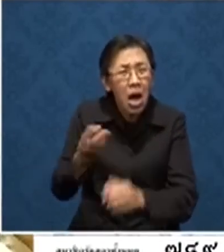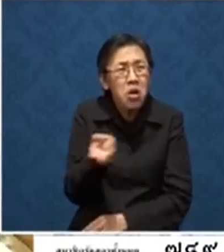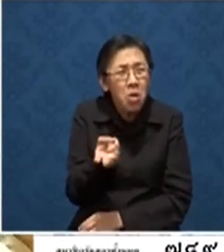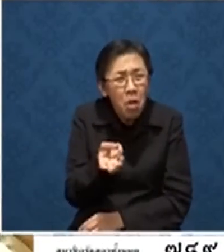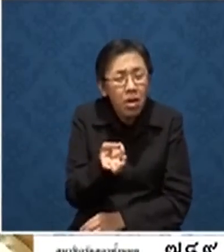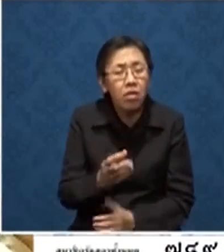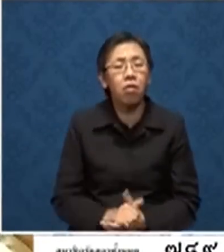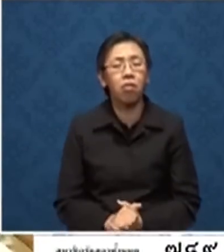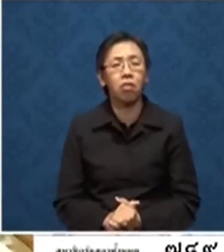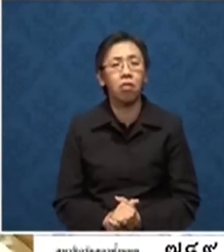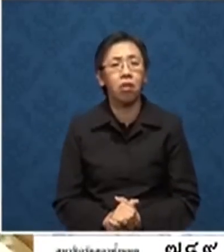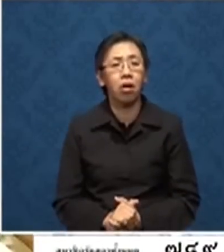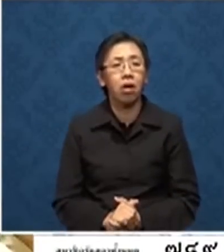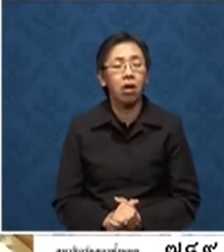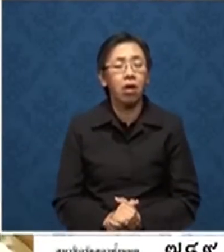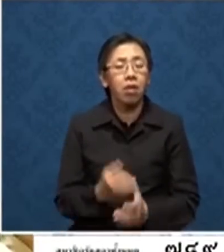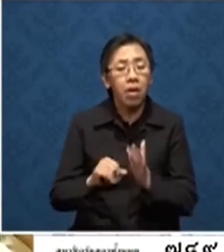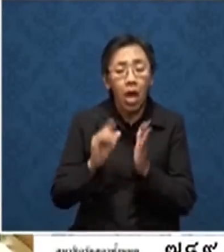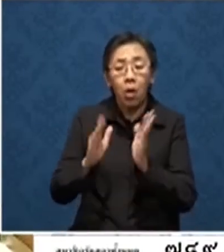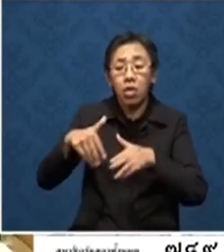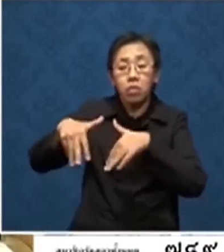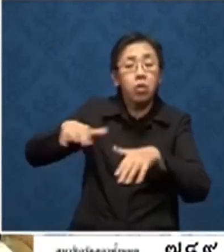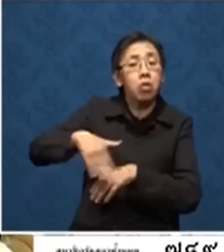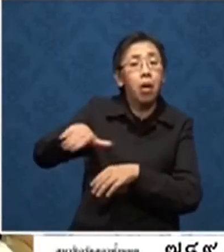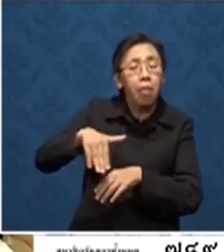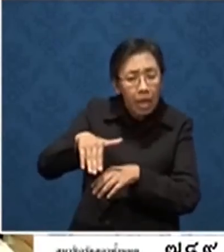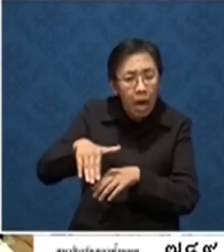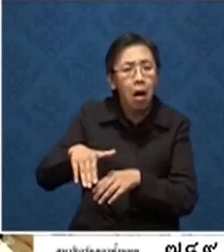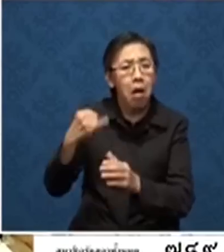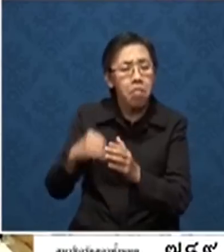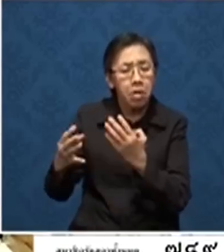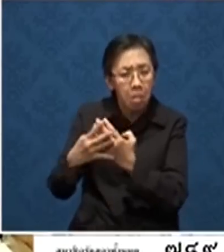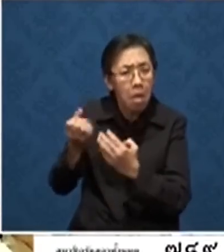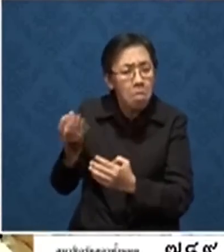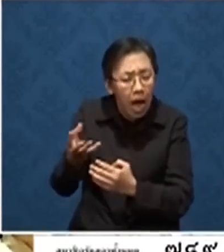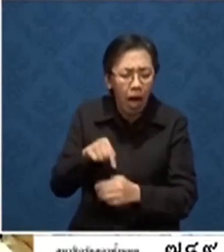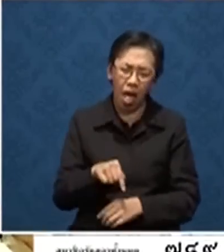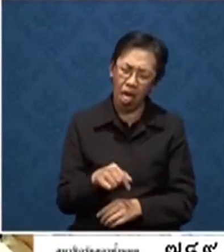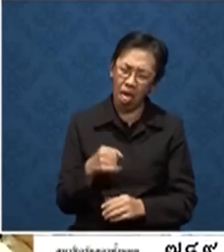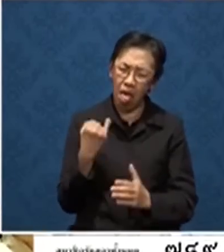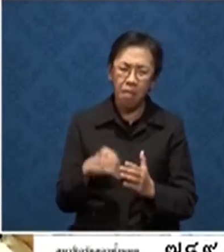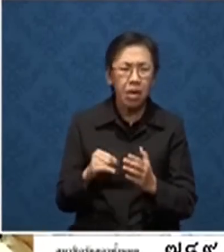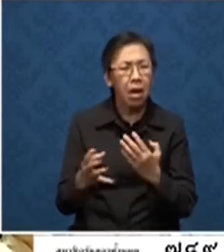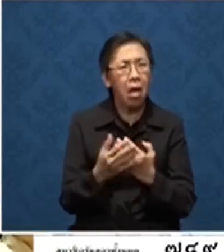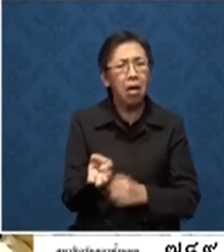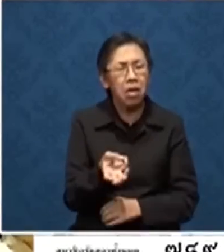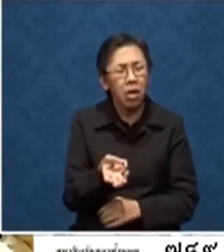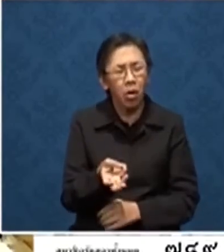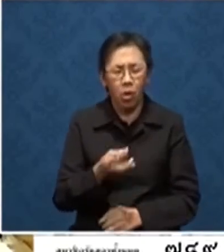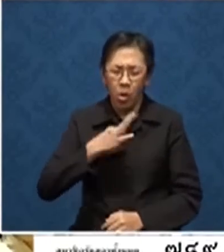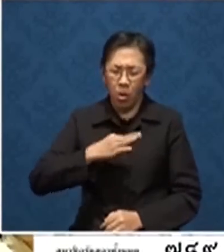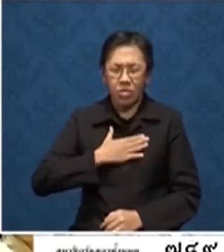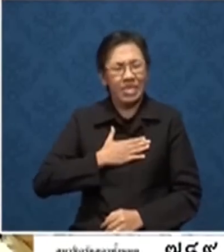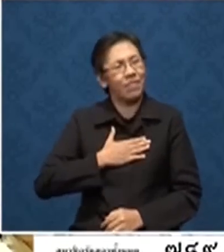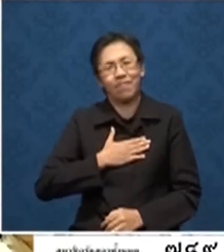น้อยกว่าความผิดที่หมิ่นประมาทบุคคลธรรมดานะครับอันนี้มันก็เป็นเรื่องที่อาจจะเจ็บปวดด้วยความรู้สึก